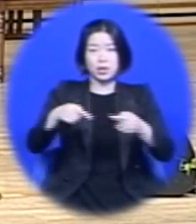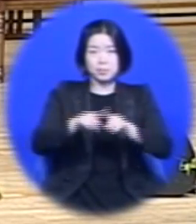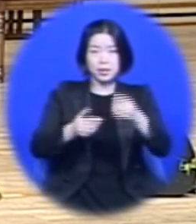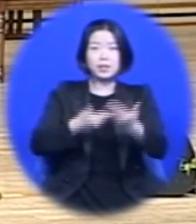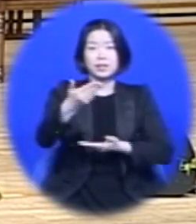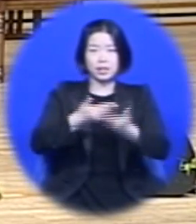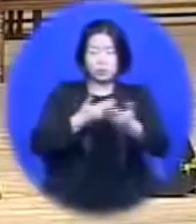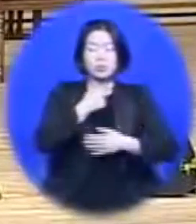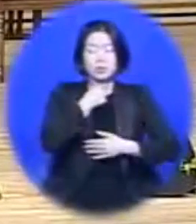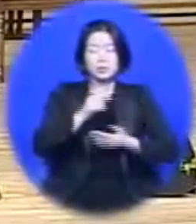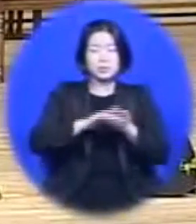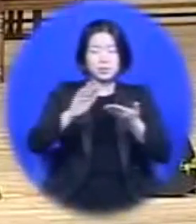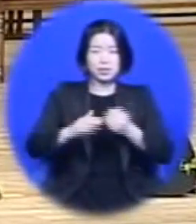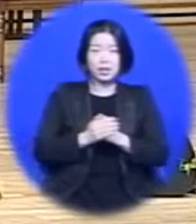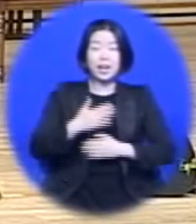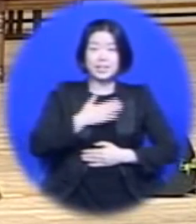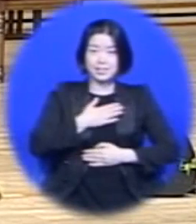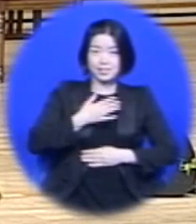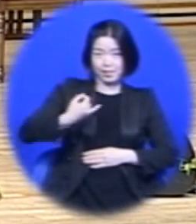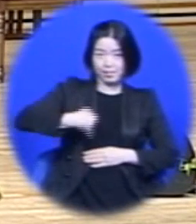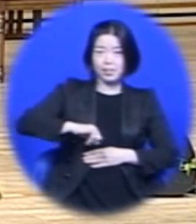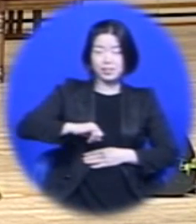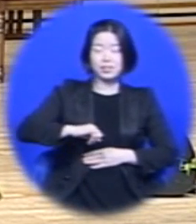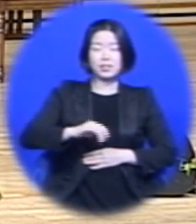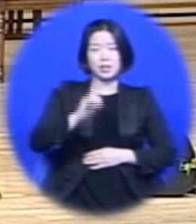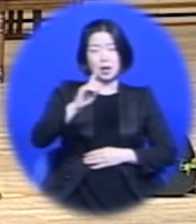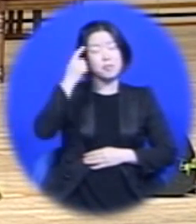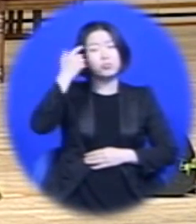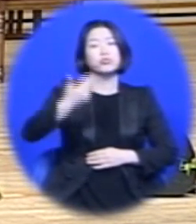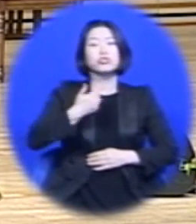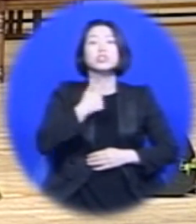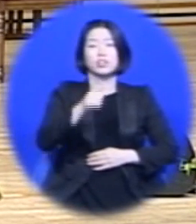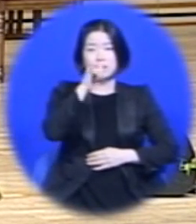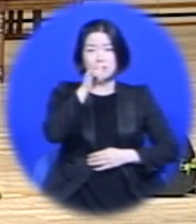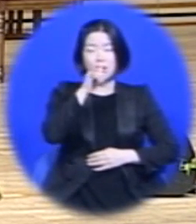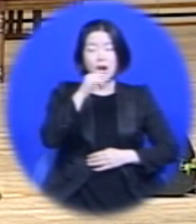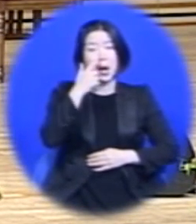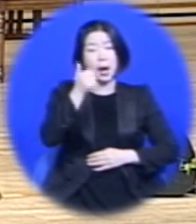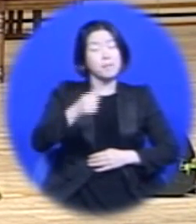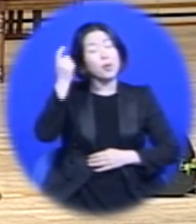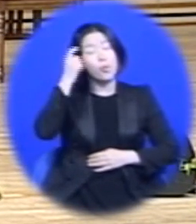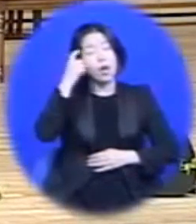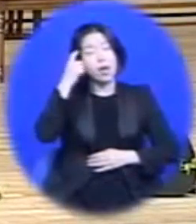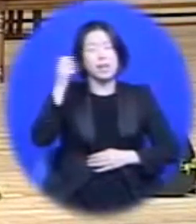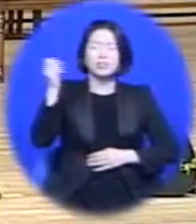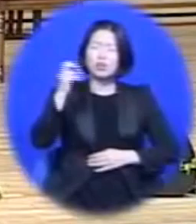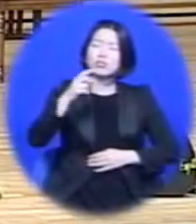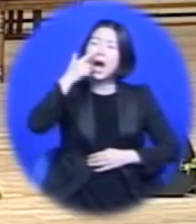합니다. 저희 딸들이 저에게 한번 물었어요. 아빠는 왜 자꾸 아버지, 아버지